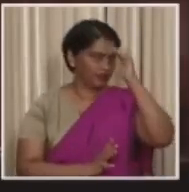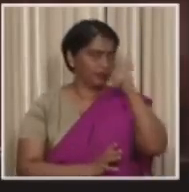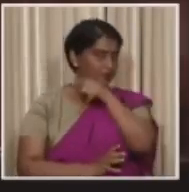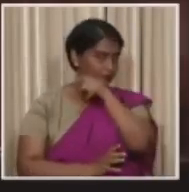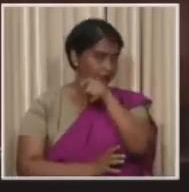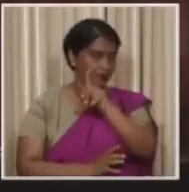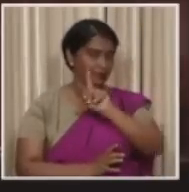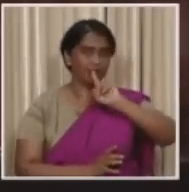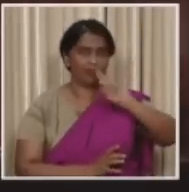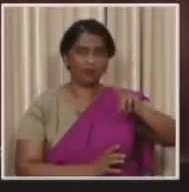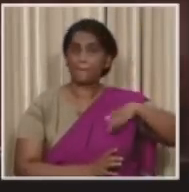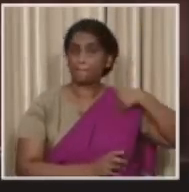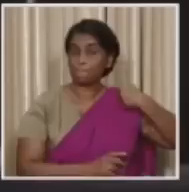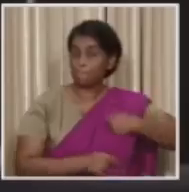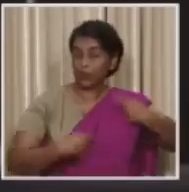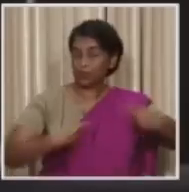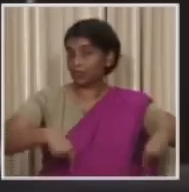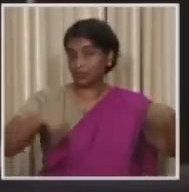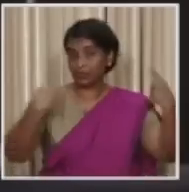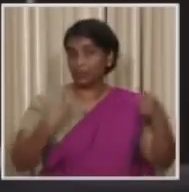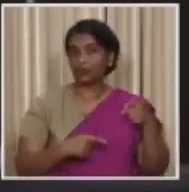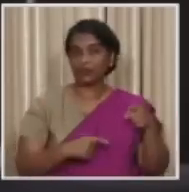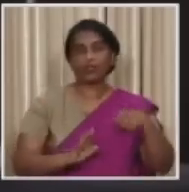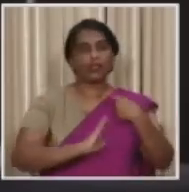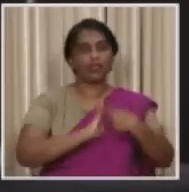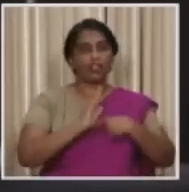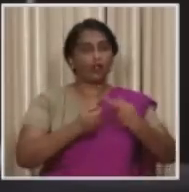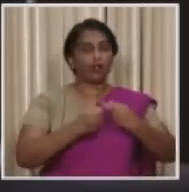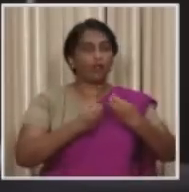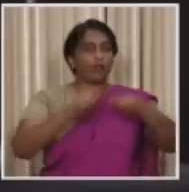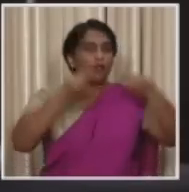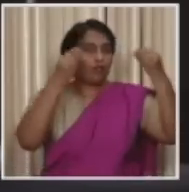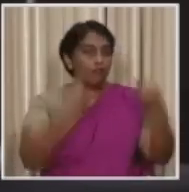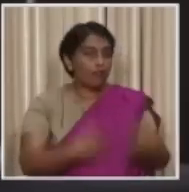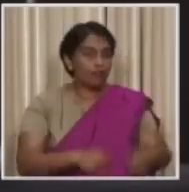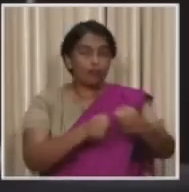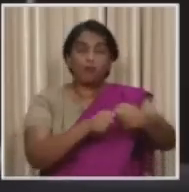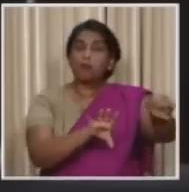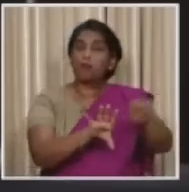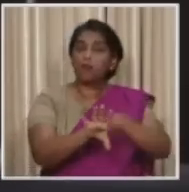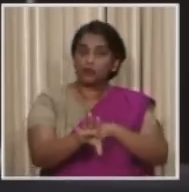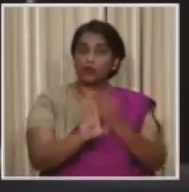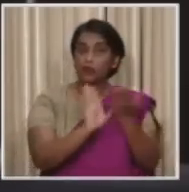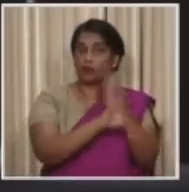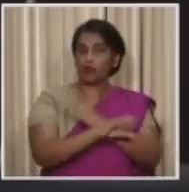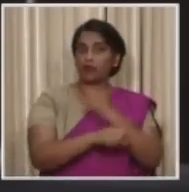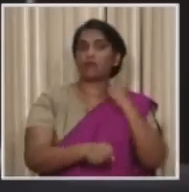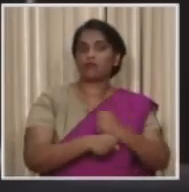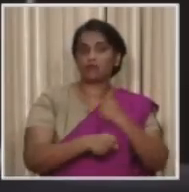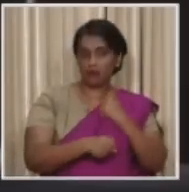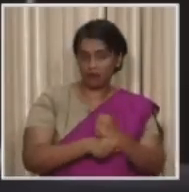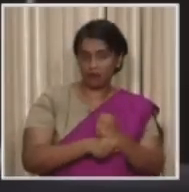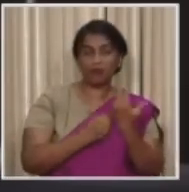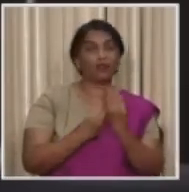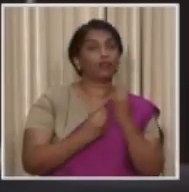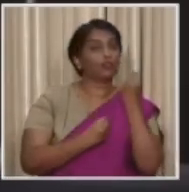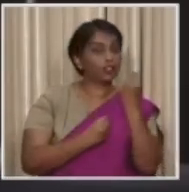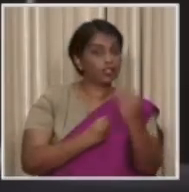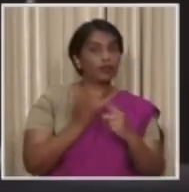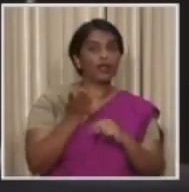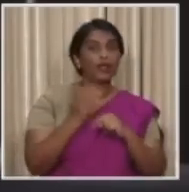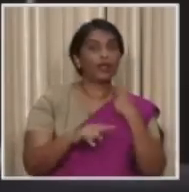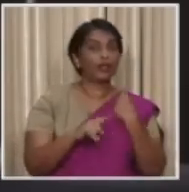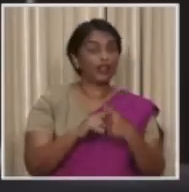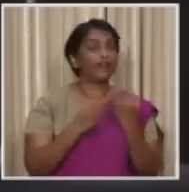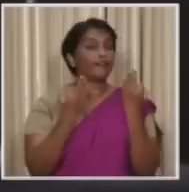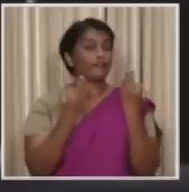ඉදිරිපත් කරන ප්‍රධාන තර්කය තමයි මේ රට බංකොලොත් භාවයට පත්ුණේ පසුගිය රජය විසින් ලබා දුන්න බදු සහනය